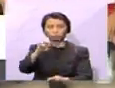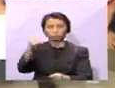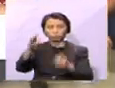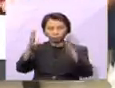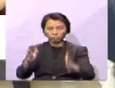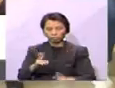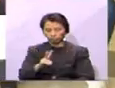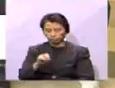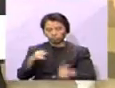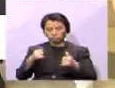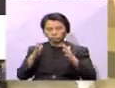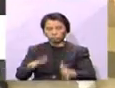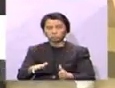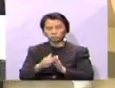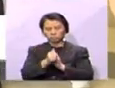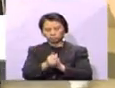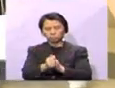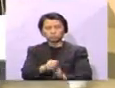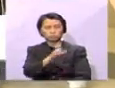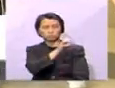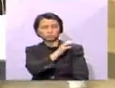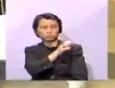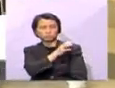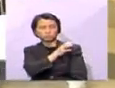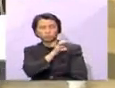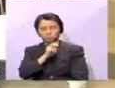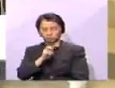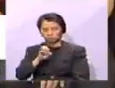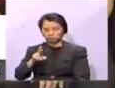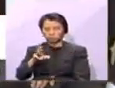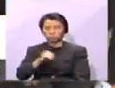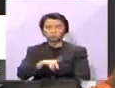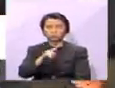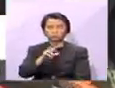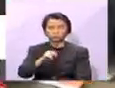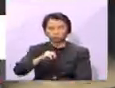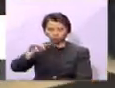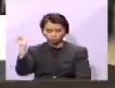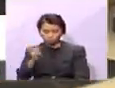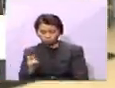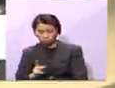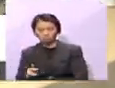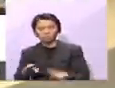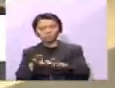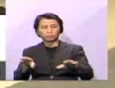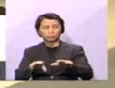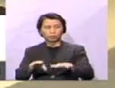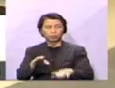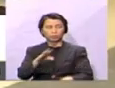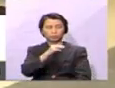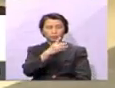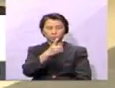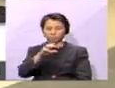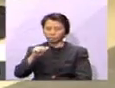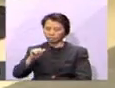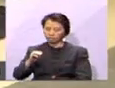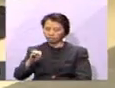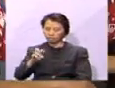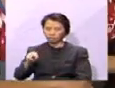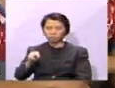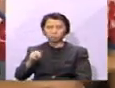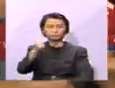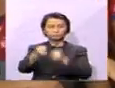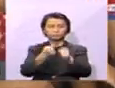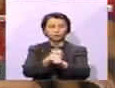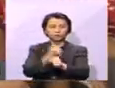tnb kekal dibimbing jurulatih Nor Saiful Zaini manakala tnb tbot di bawah kendalian Mohamad Amin dan buat tahun